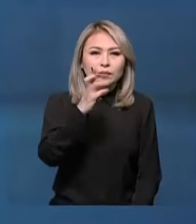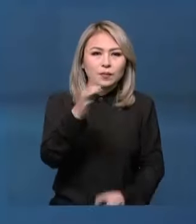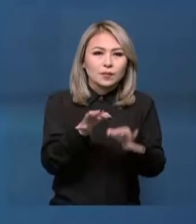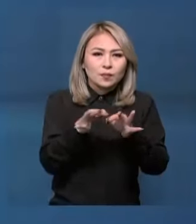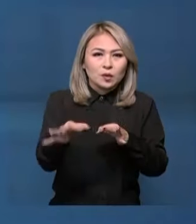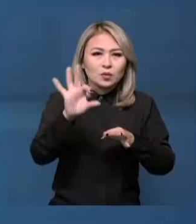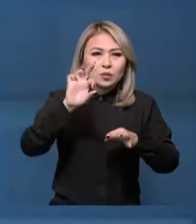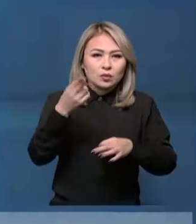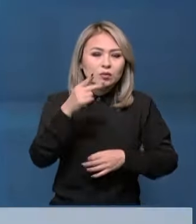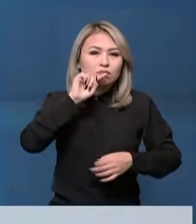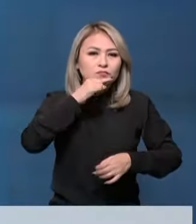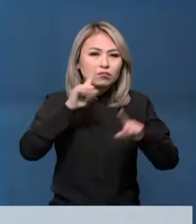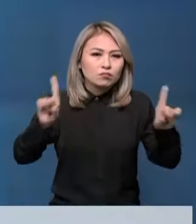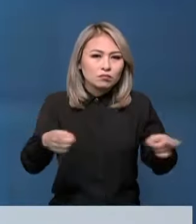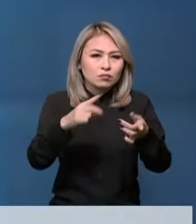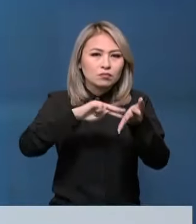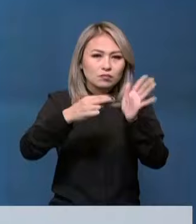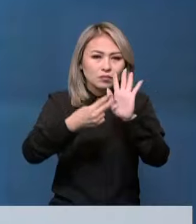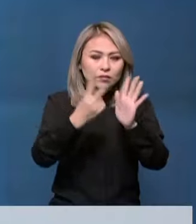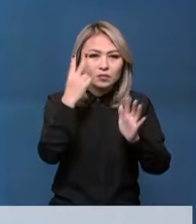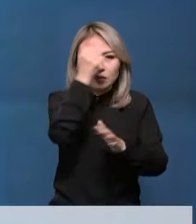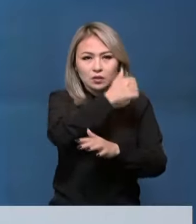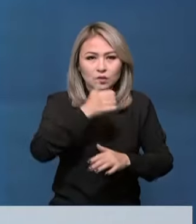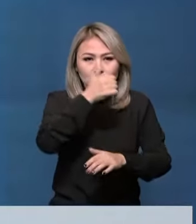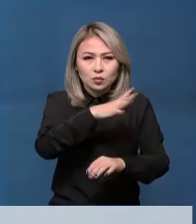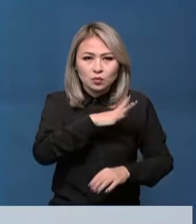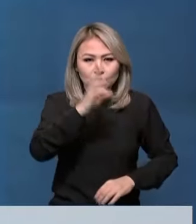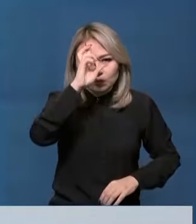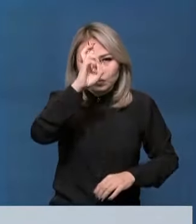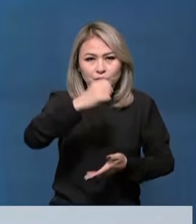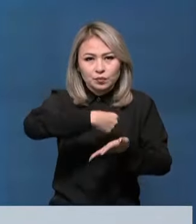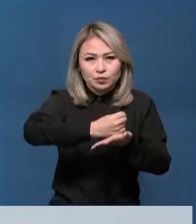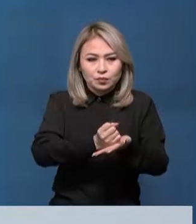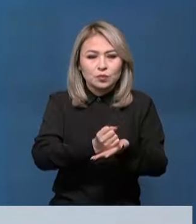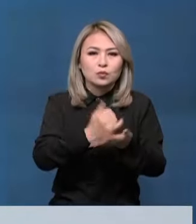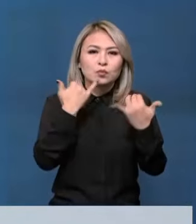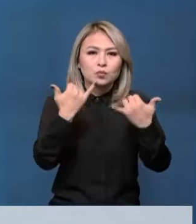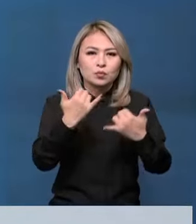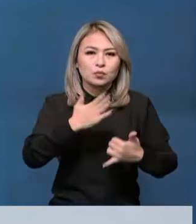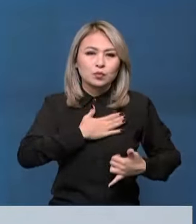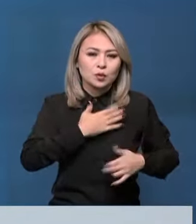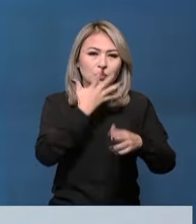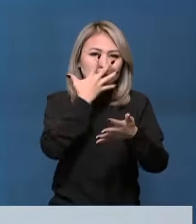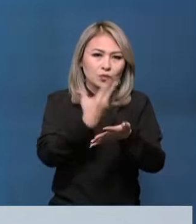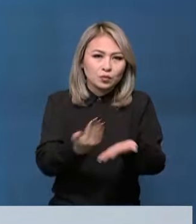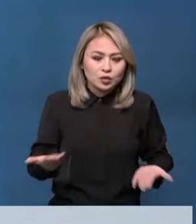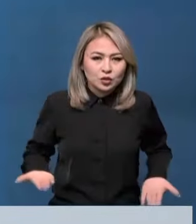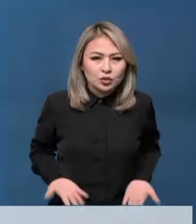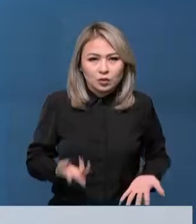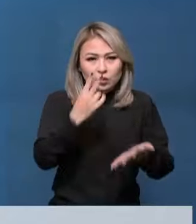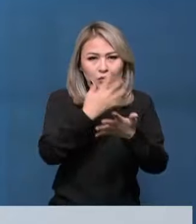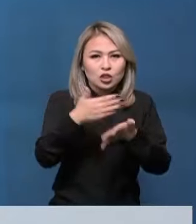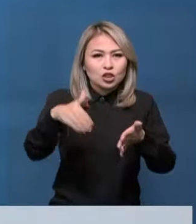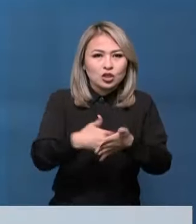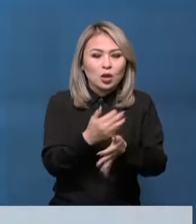Абай облысының әлеуметтік-экономикалық дамуының кешенді жоспарына 2 жыл өтті. Үкіметпен бекітілген тұжырымдама бүгінде өзінің